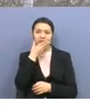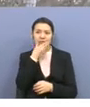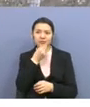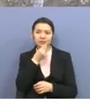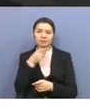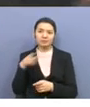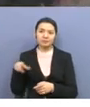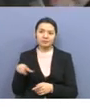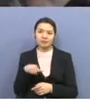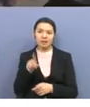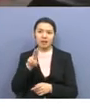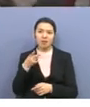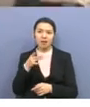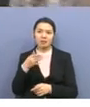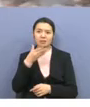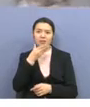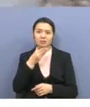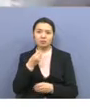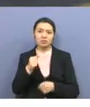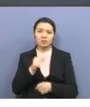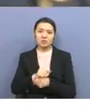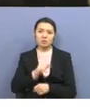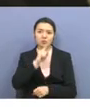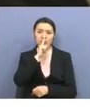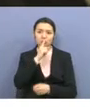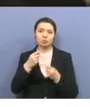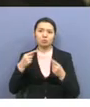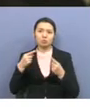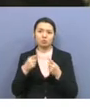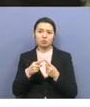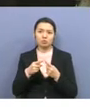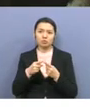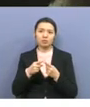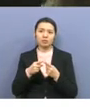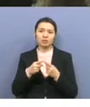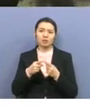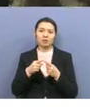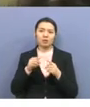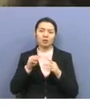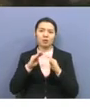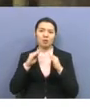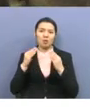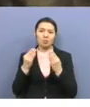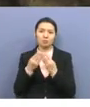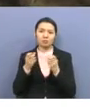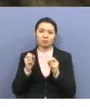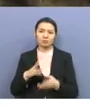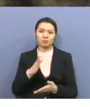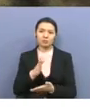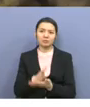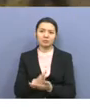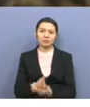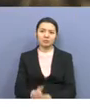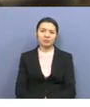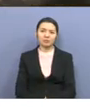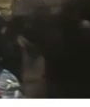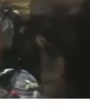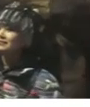шанамен серуендеу. Лапландияның қызықтары бұнымен бітпейді. Тіпті нағыз бақсылар да бар бұл жерде. Дарбай, сделай человеку